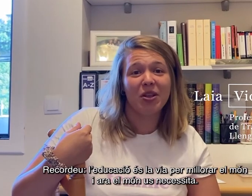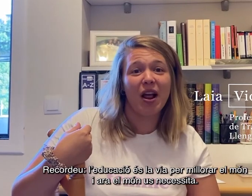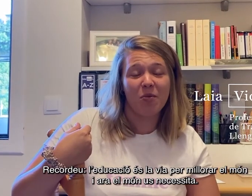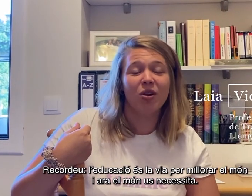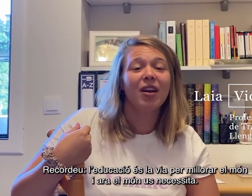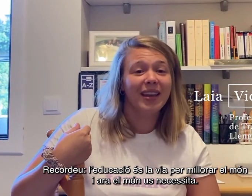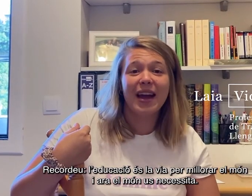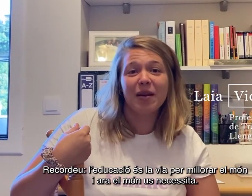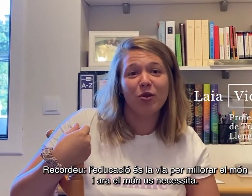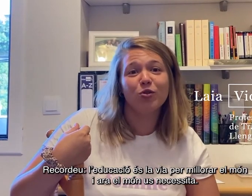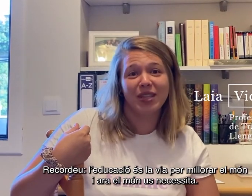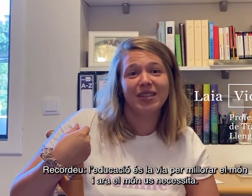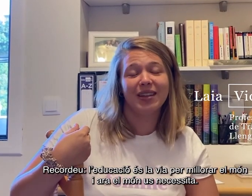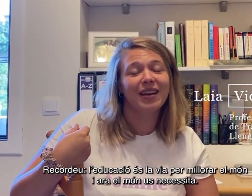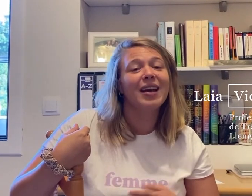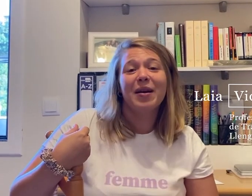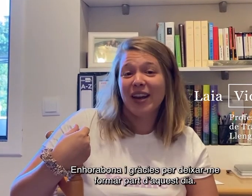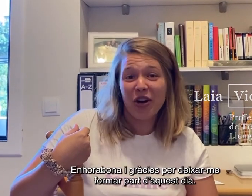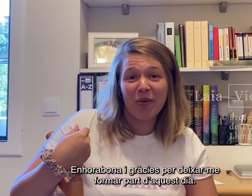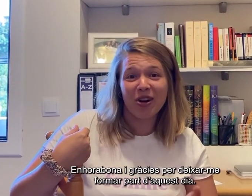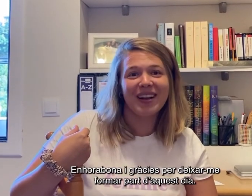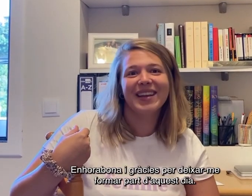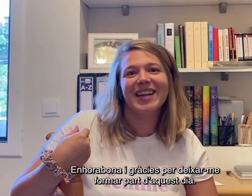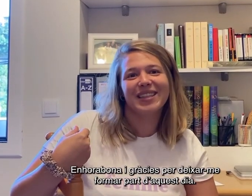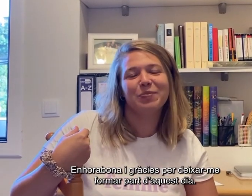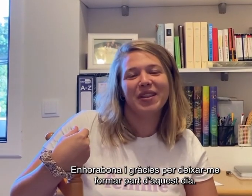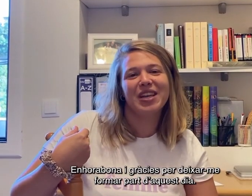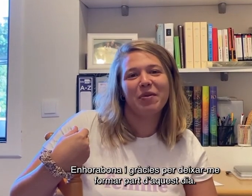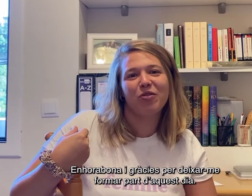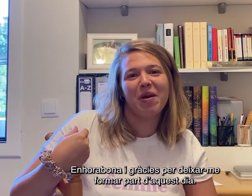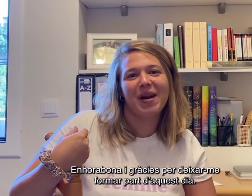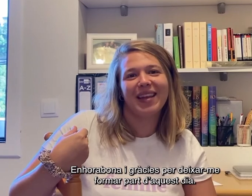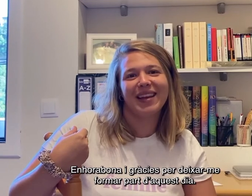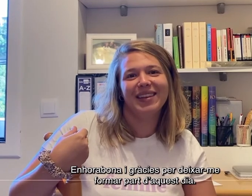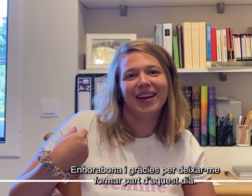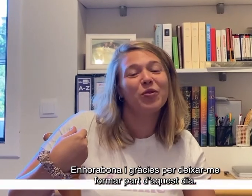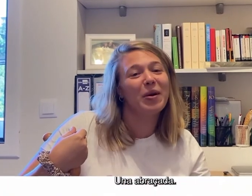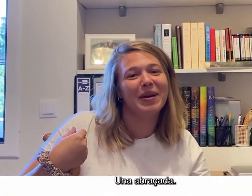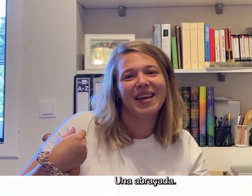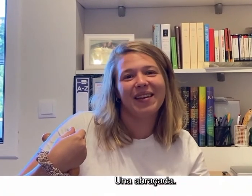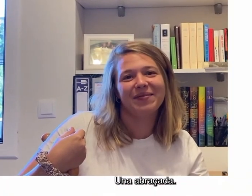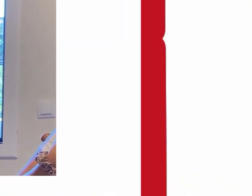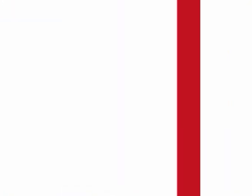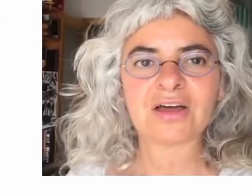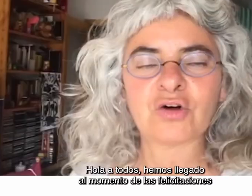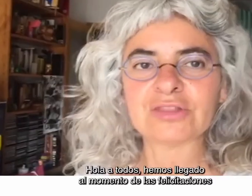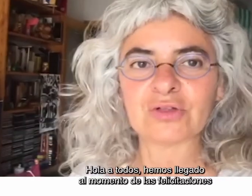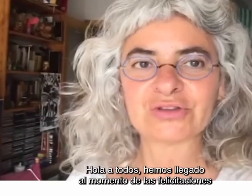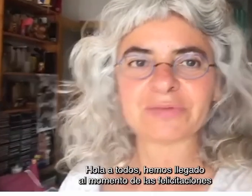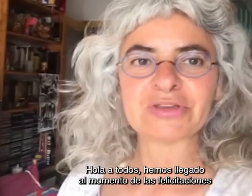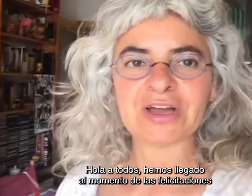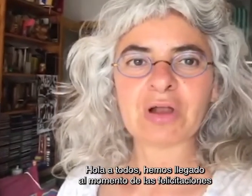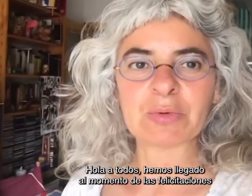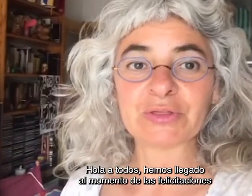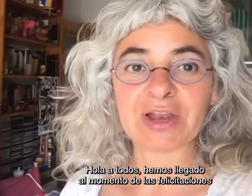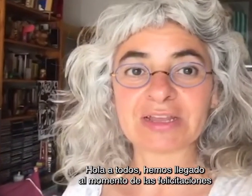per millorar el món i ara el món us necessita. Enhorabona i gràcies per deixar-me formar part d'aquest dia. Una abraçada. Hola a todos.